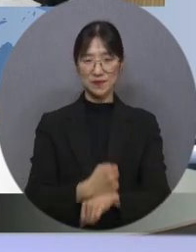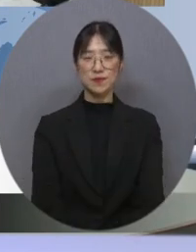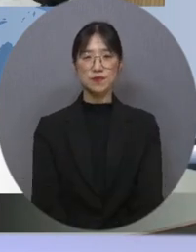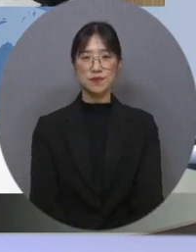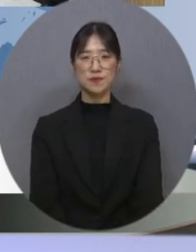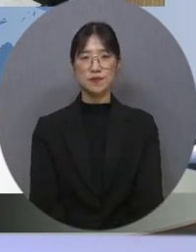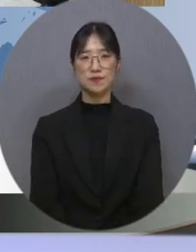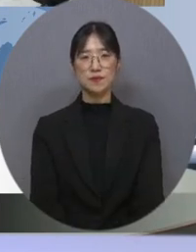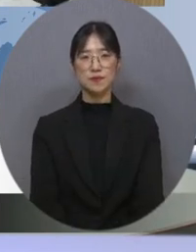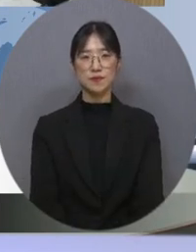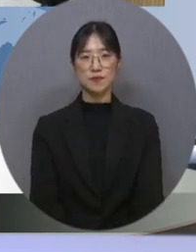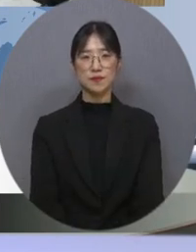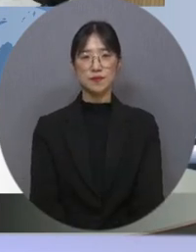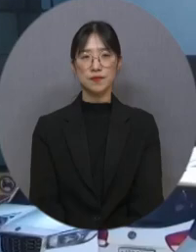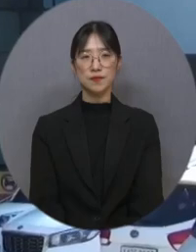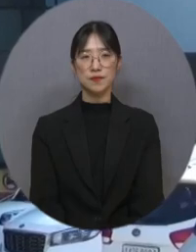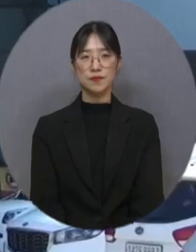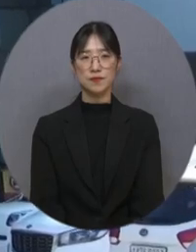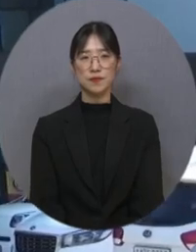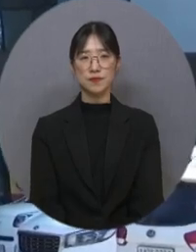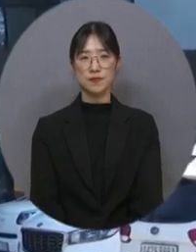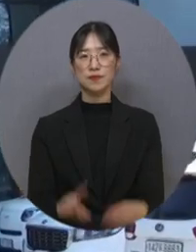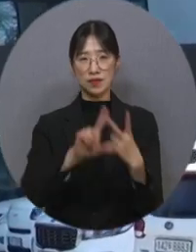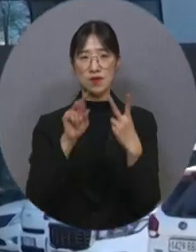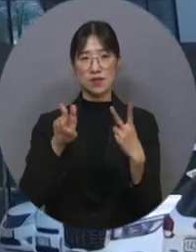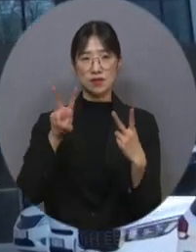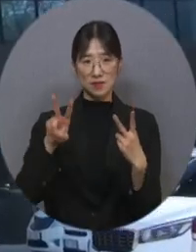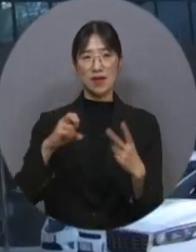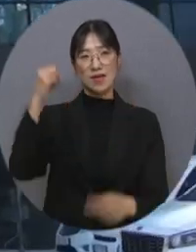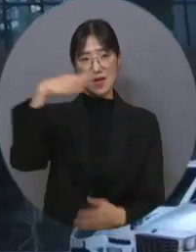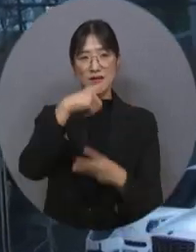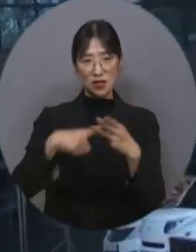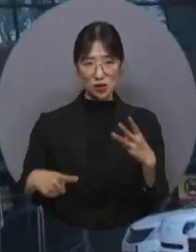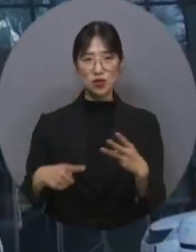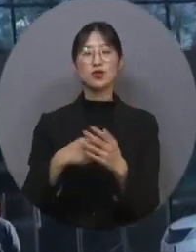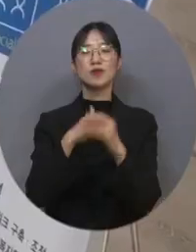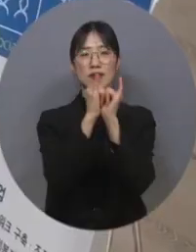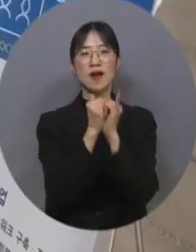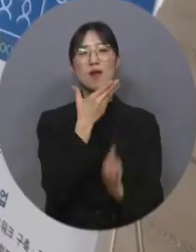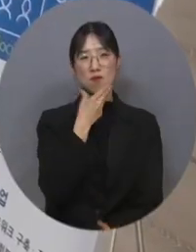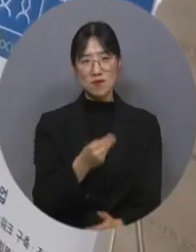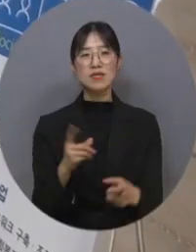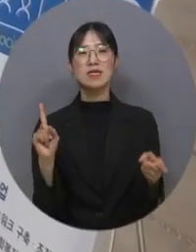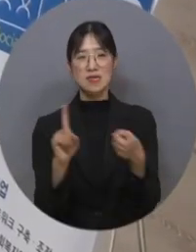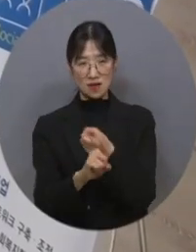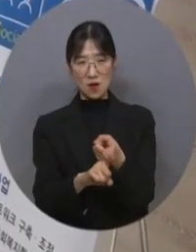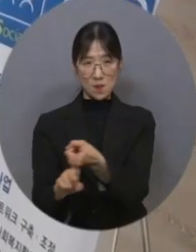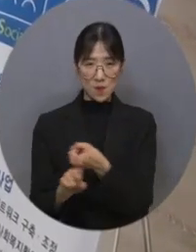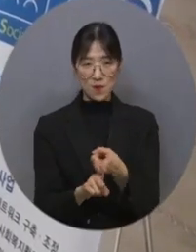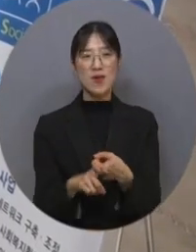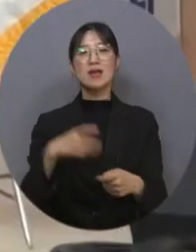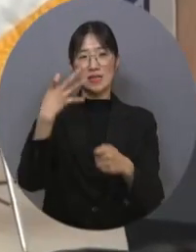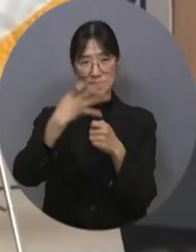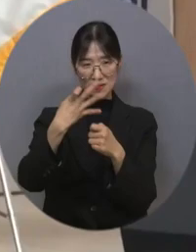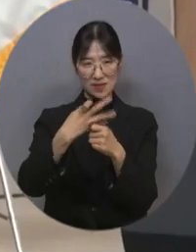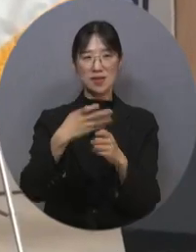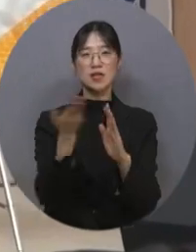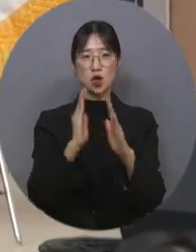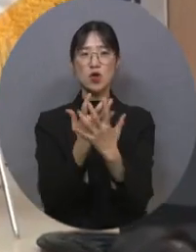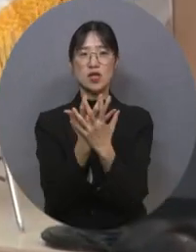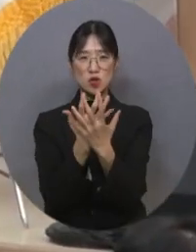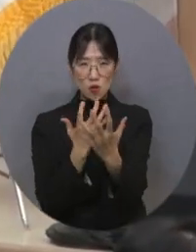정우선 기자입니다 지난 22일 양주시 사회복지협의회의 제14차 정기총회가